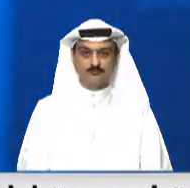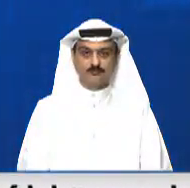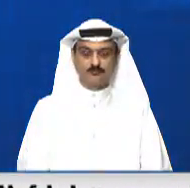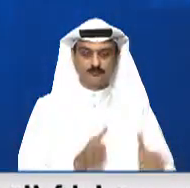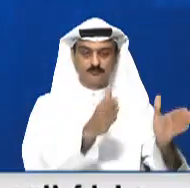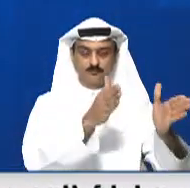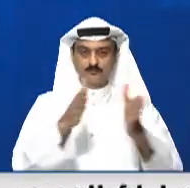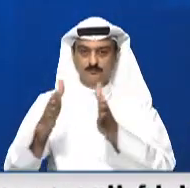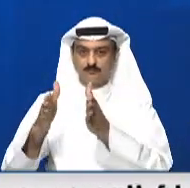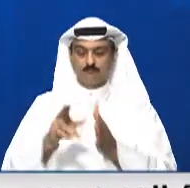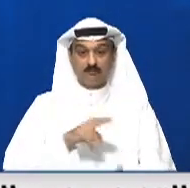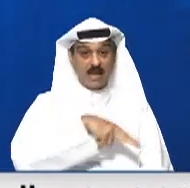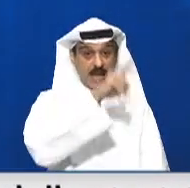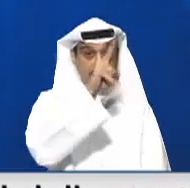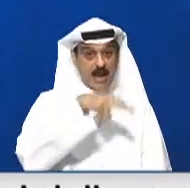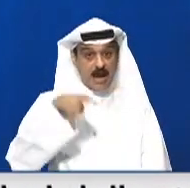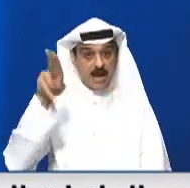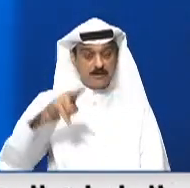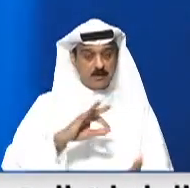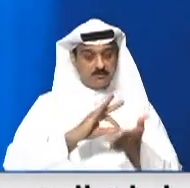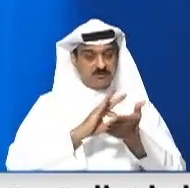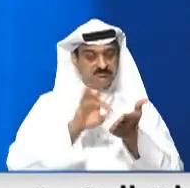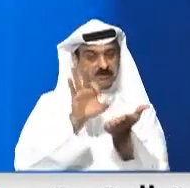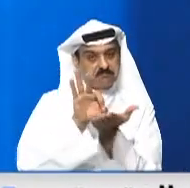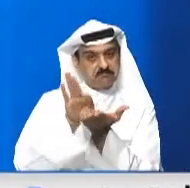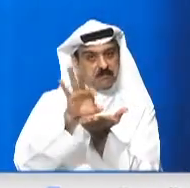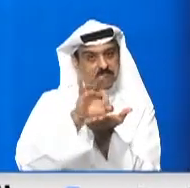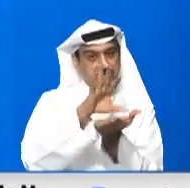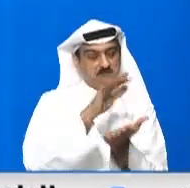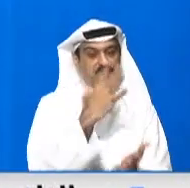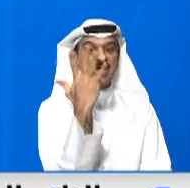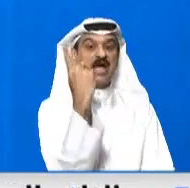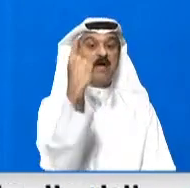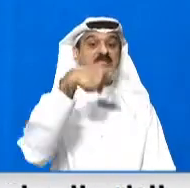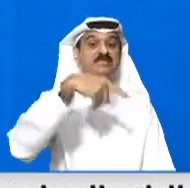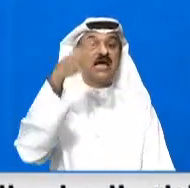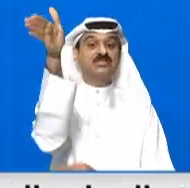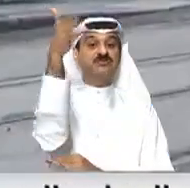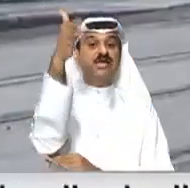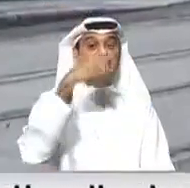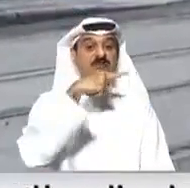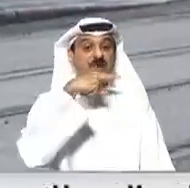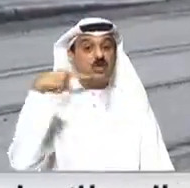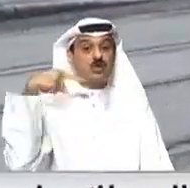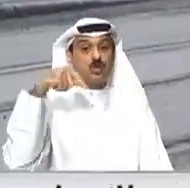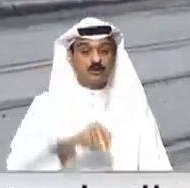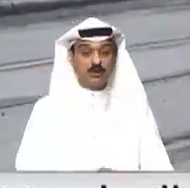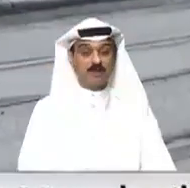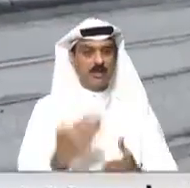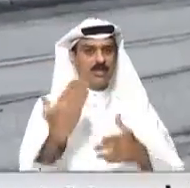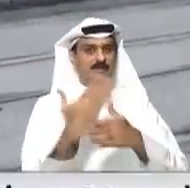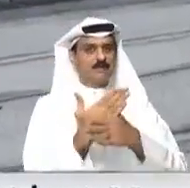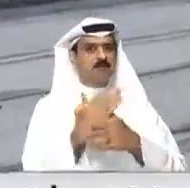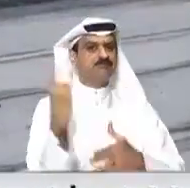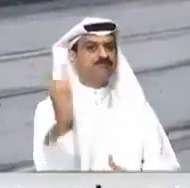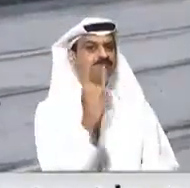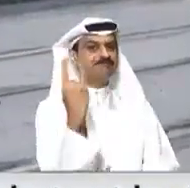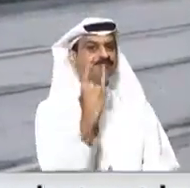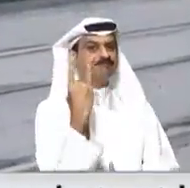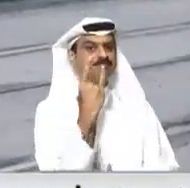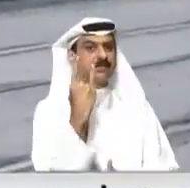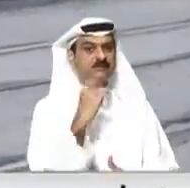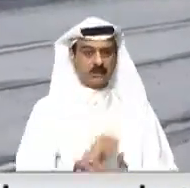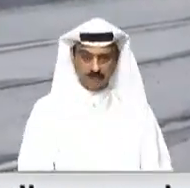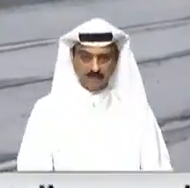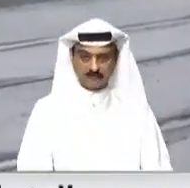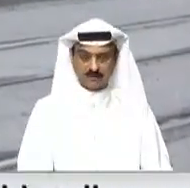أعلنت تنر وجه اليوم طرد 15 موظفا في سفارة روسيا في أوسلو بعد اعتبارهم عملاء استخبارات. من جانبها